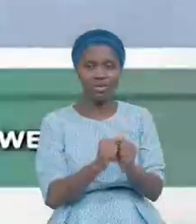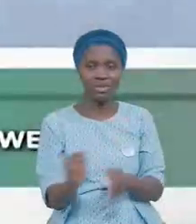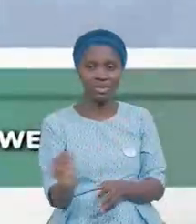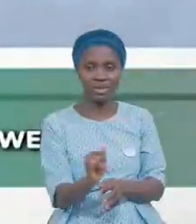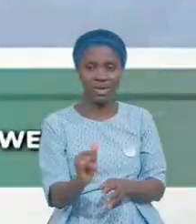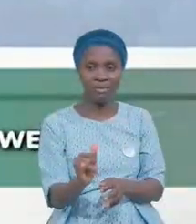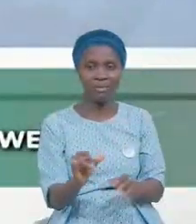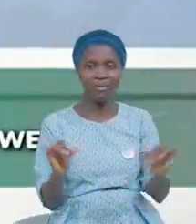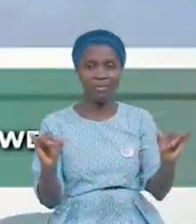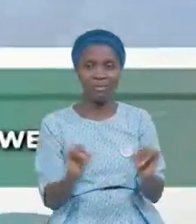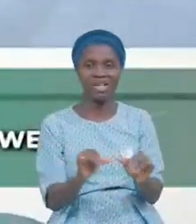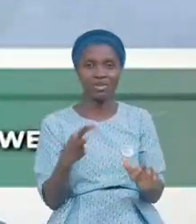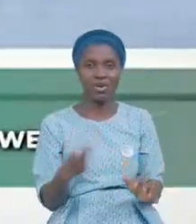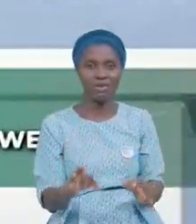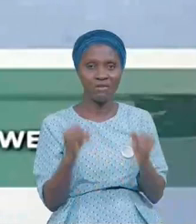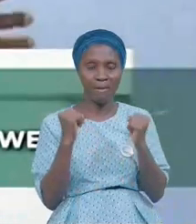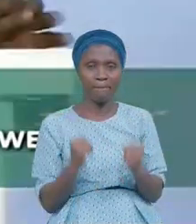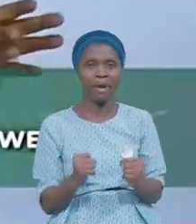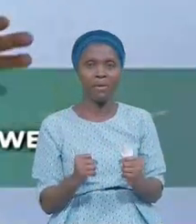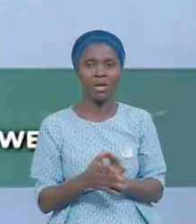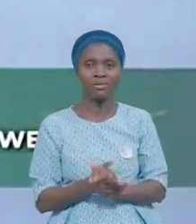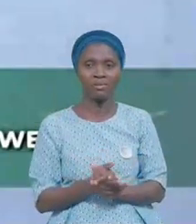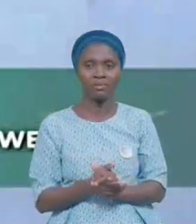de puissance.